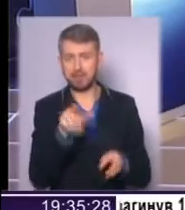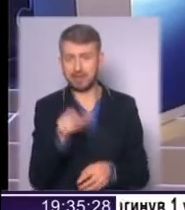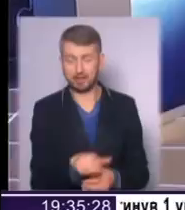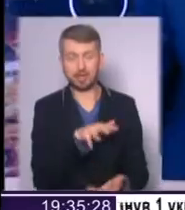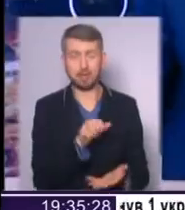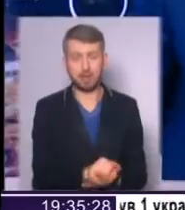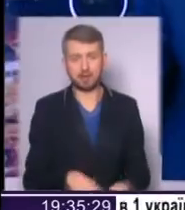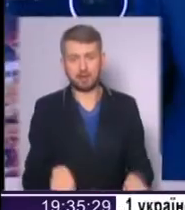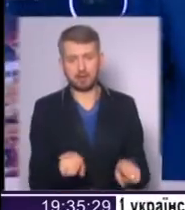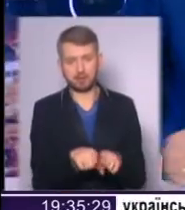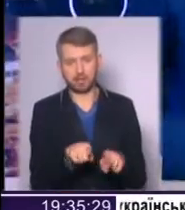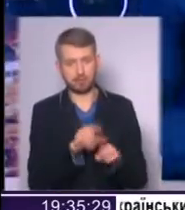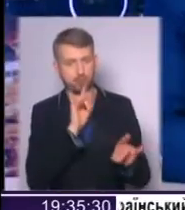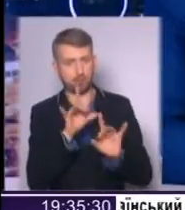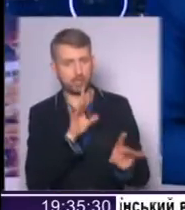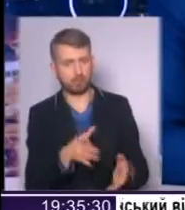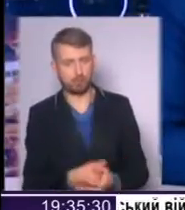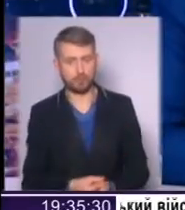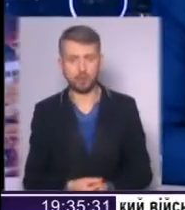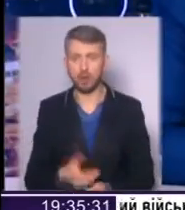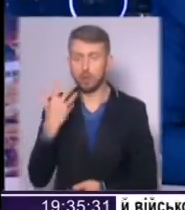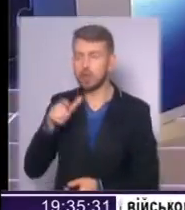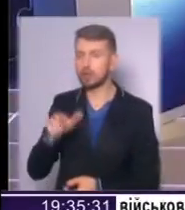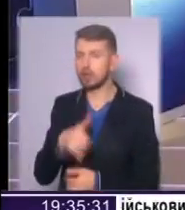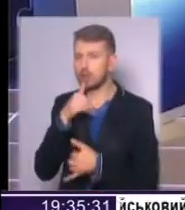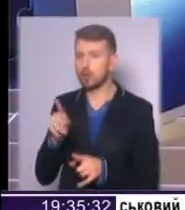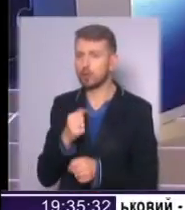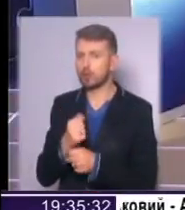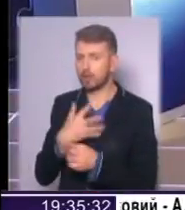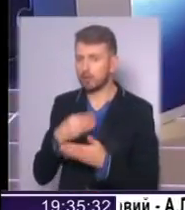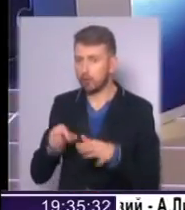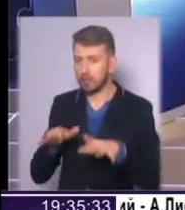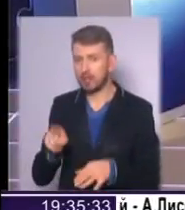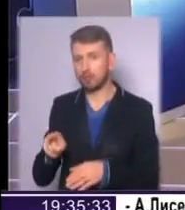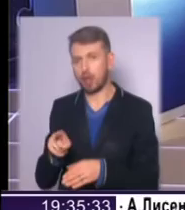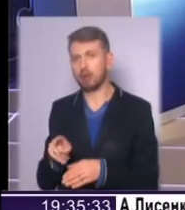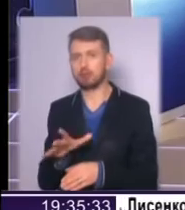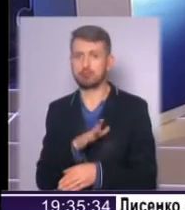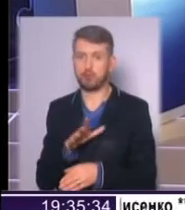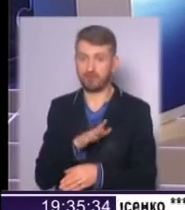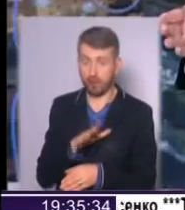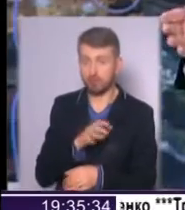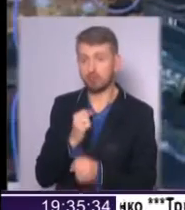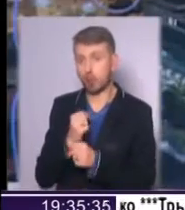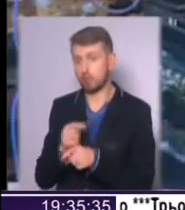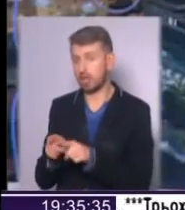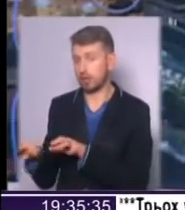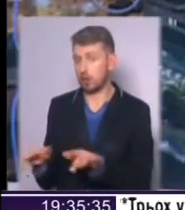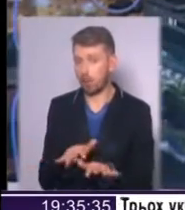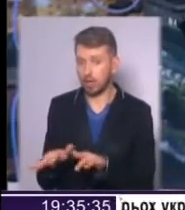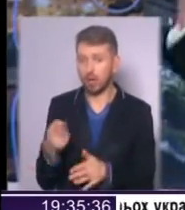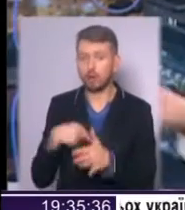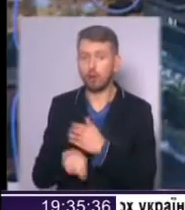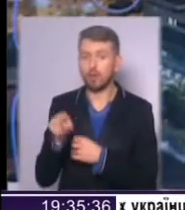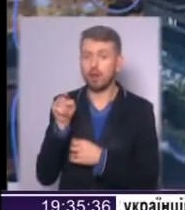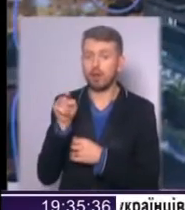займатися такого рівня популізму. Коли людина не може щось зробити на своєму місці, вона вдається подекуди до таких кроків, про які ви щойно сказали. Ви знаєте, тобто вона